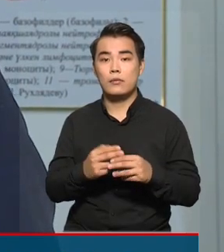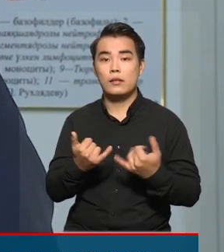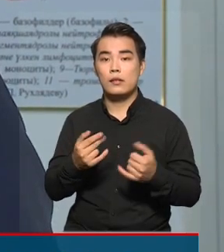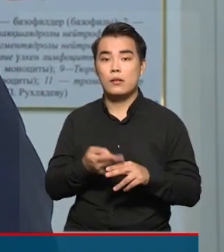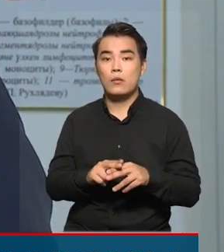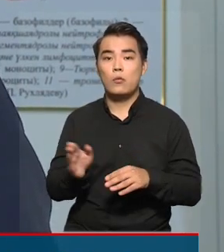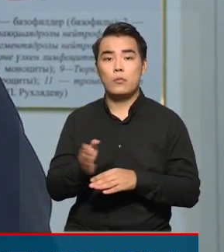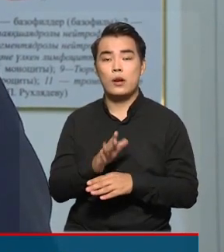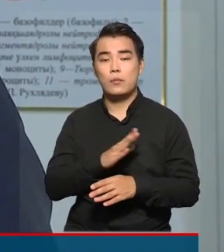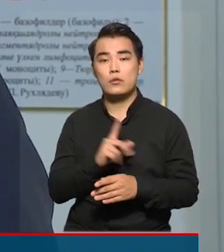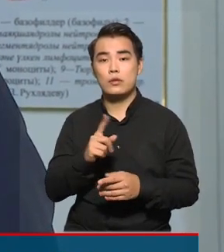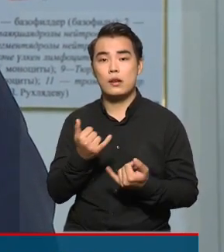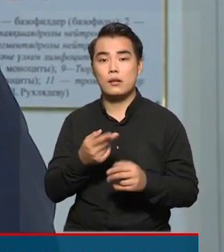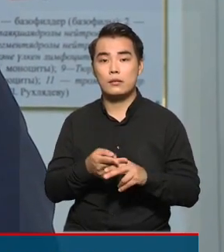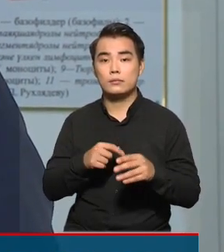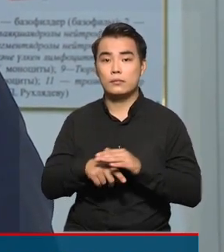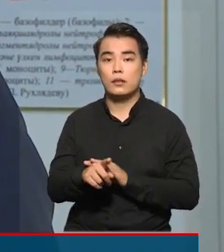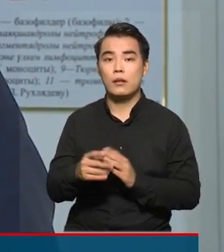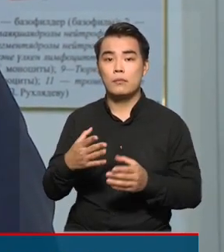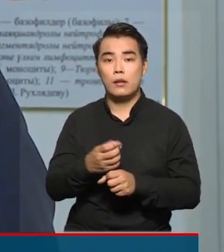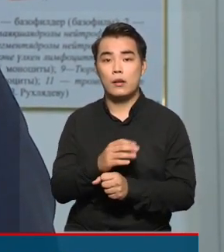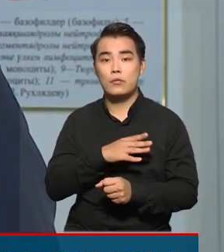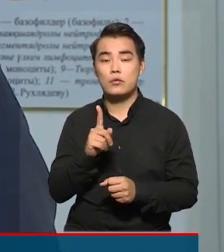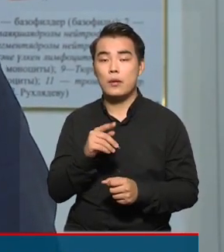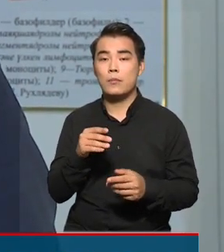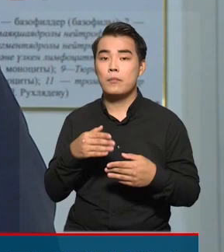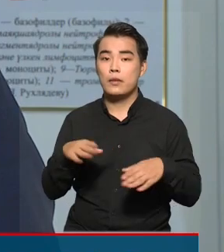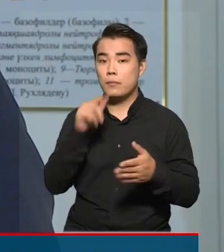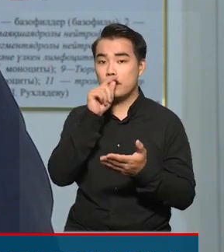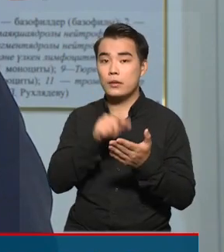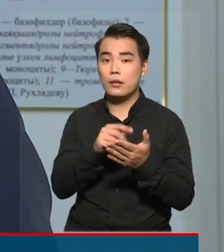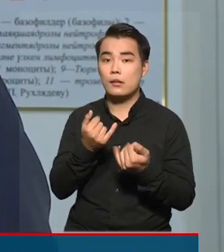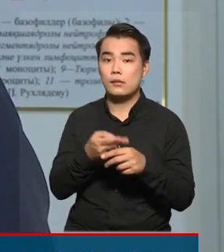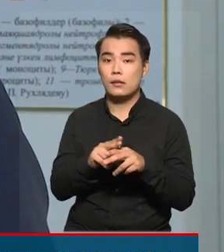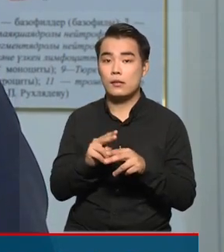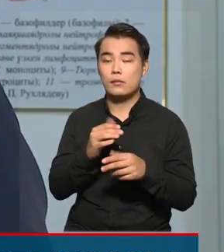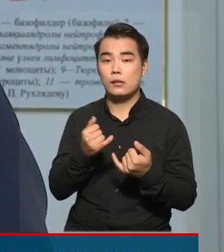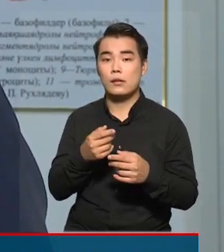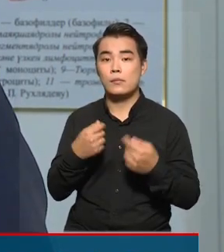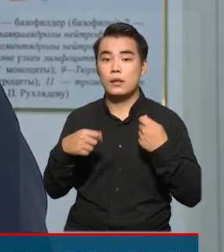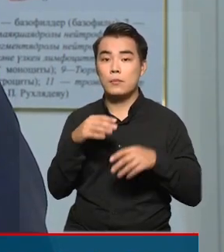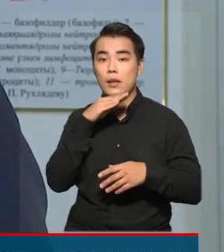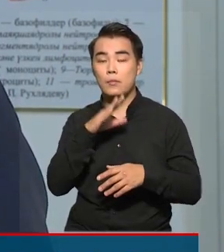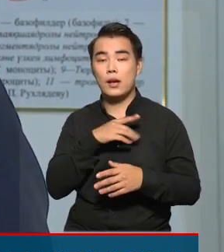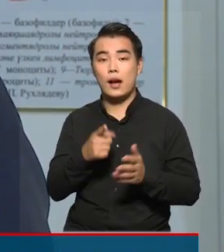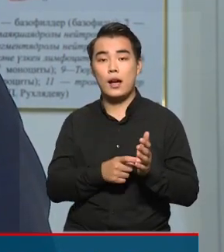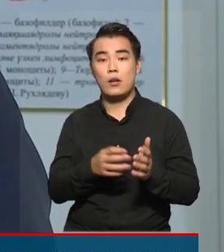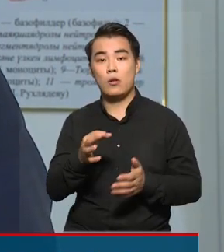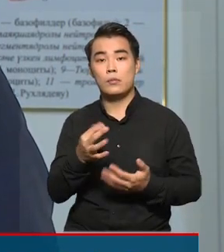болған. Сол мәселе сонша шектеу қойған бізде мына тауық өнімдерін шығару бойынша және де мына Қарағанды облысында